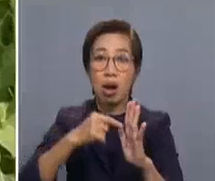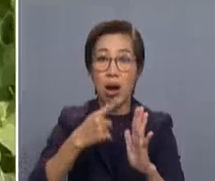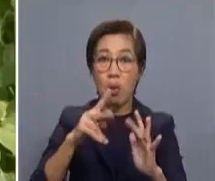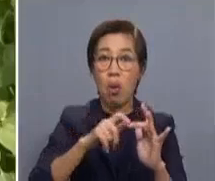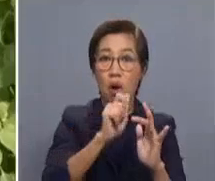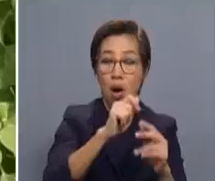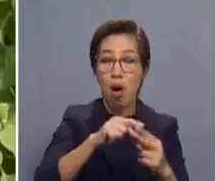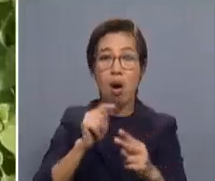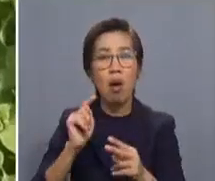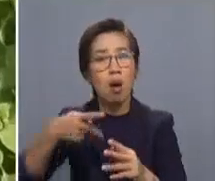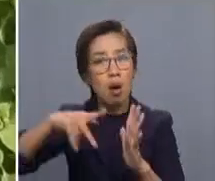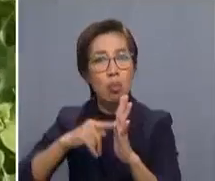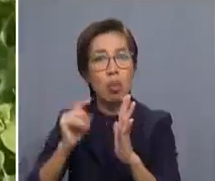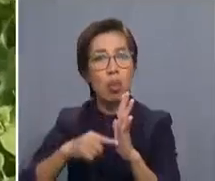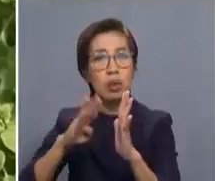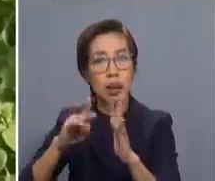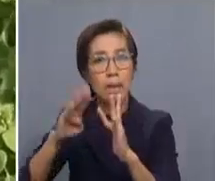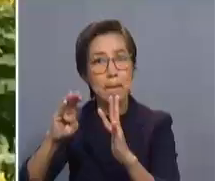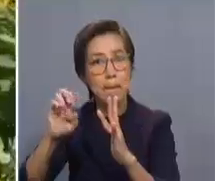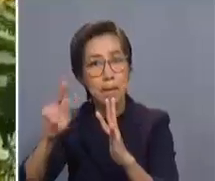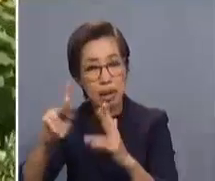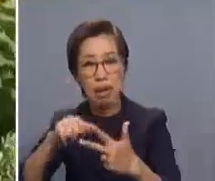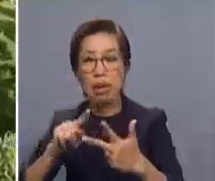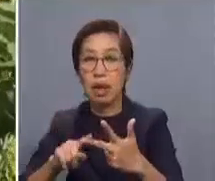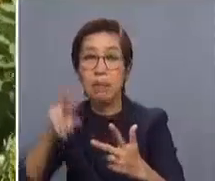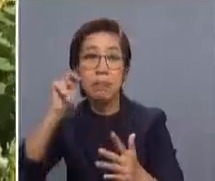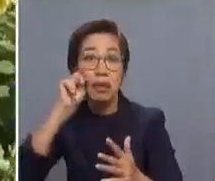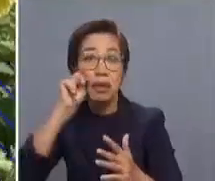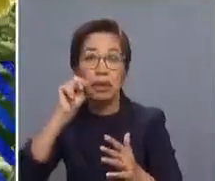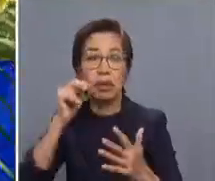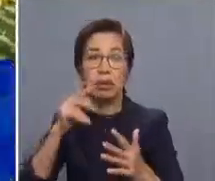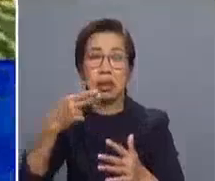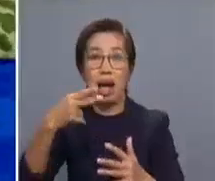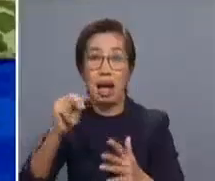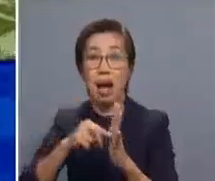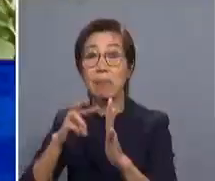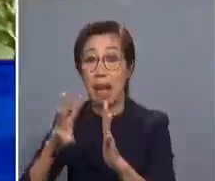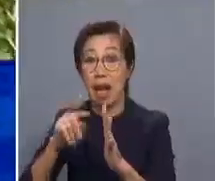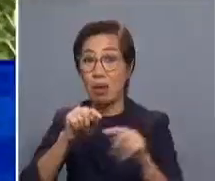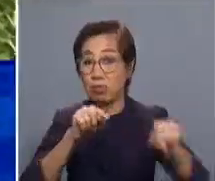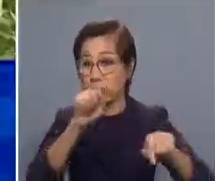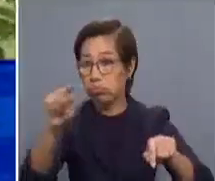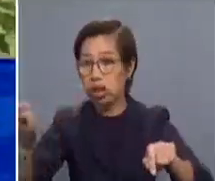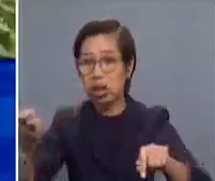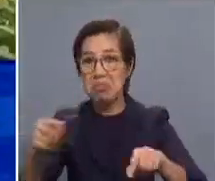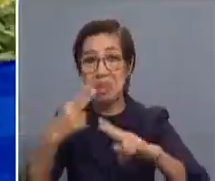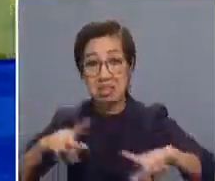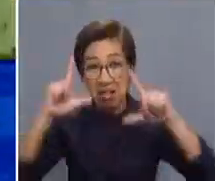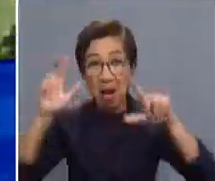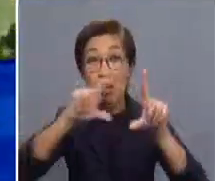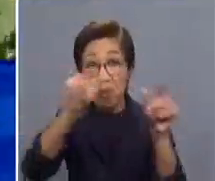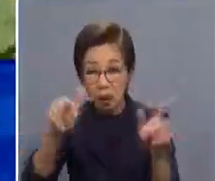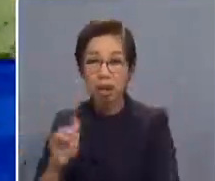ชาติน้ำหนาวนี่เป็นสถานที่สำคัญของจังหวัดเพชรบูรณ์นะคะนอกจากใครที่ไปจะได้สัมผัสอากาศที่หนาวเย็นไปชมทะเล